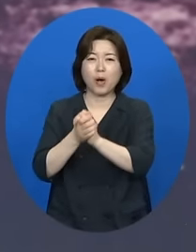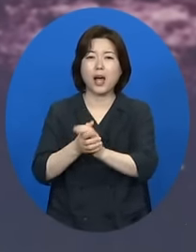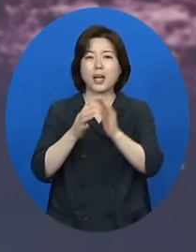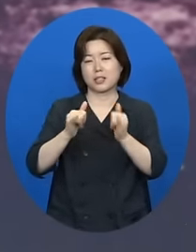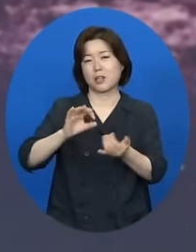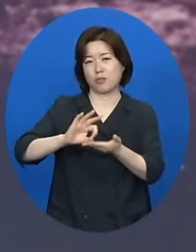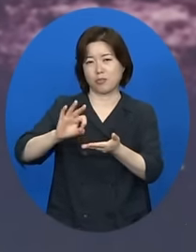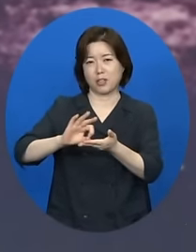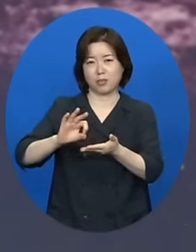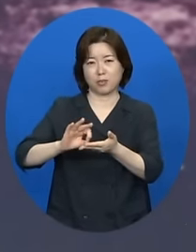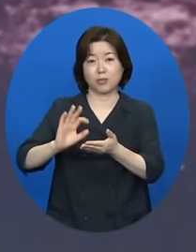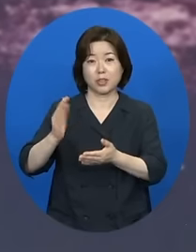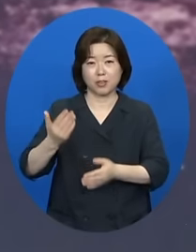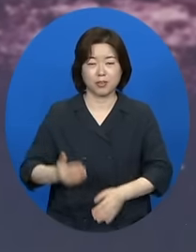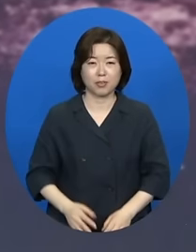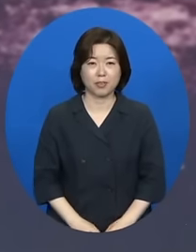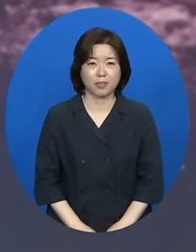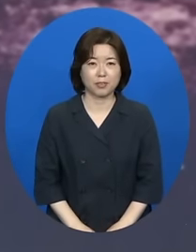화해자로 씁니다.